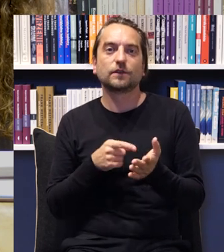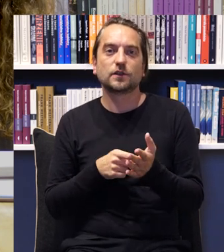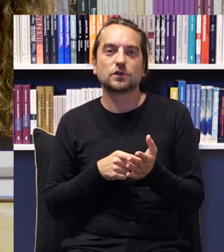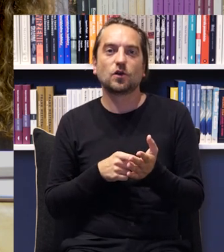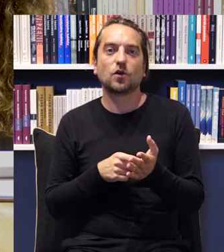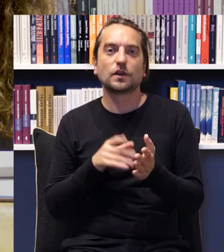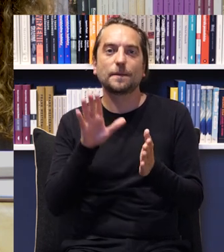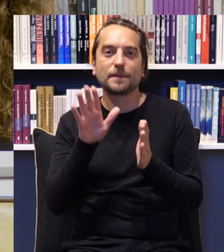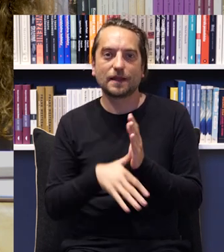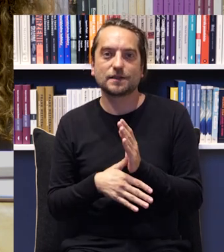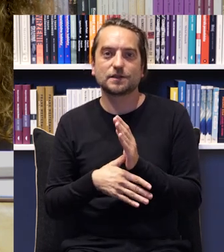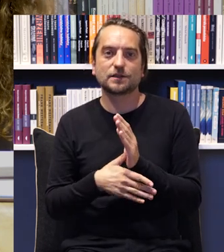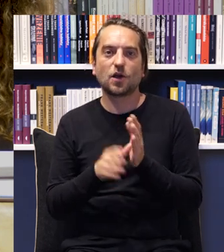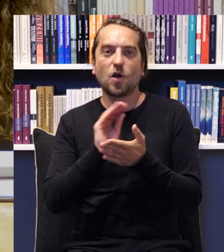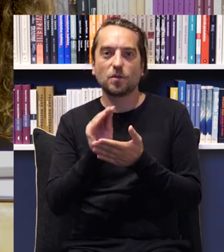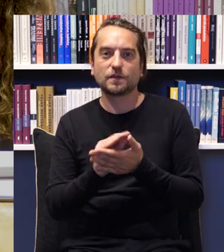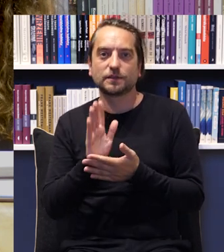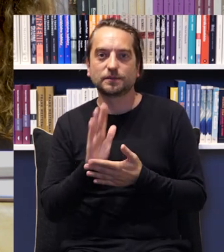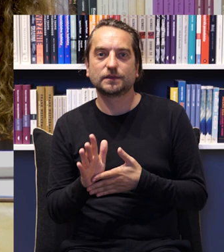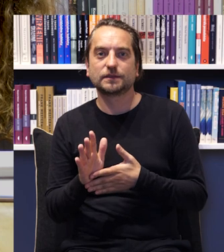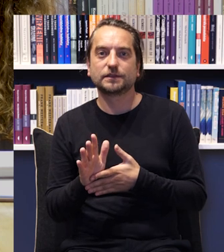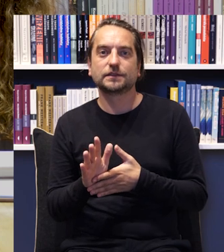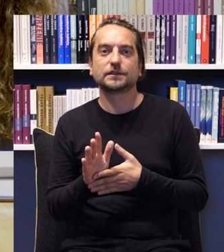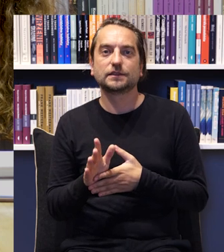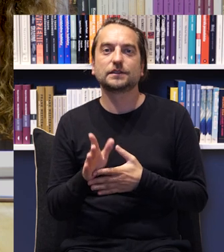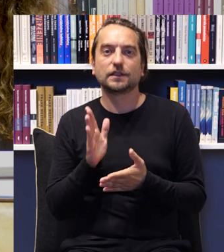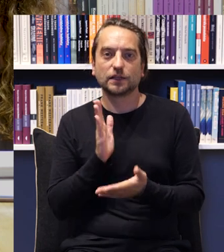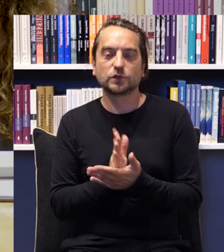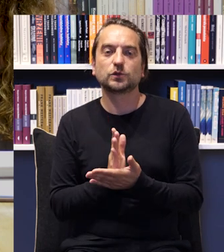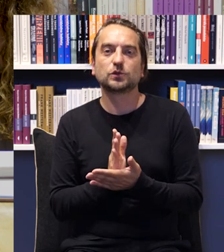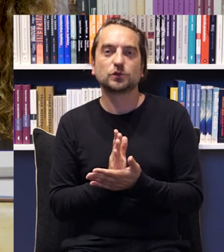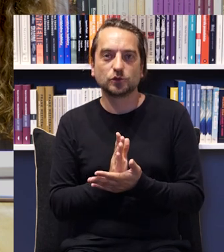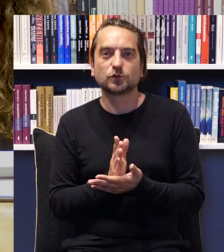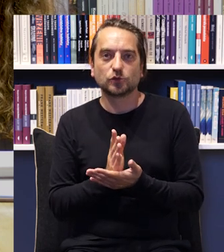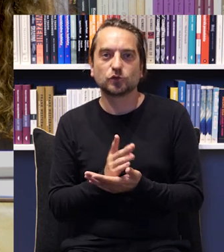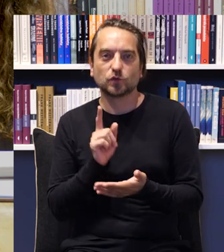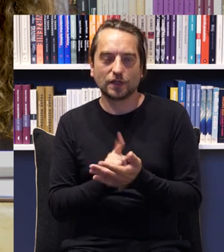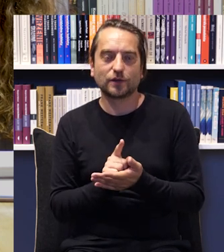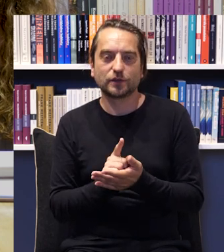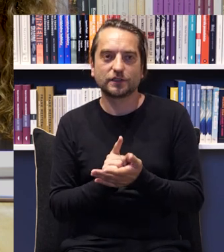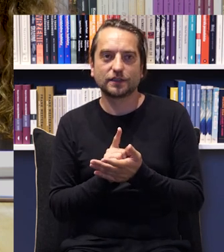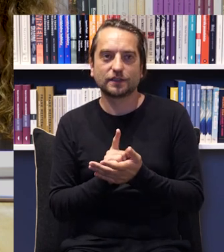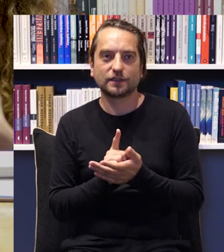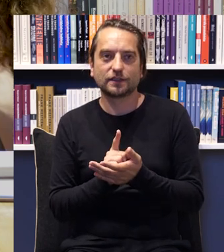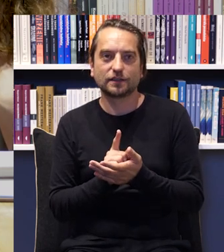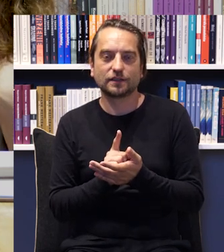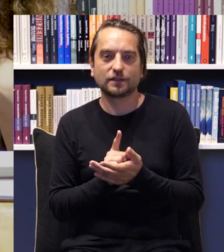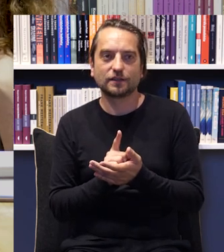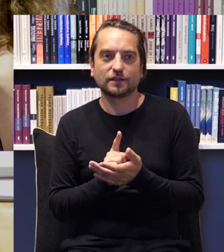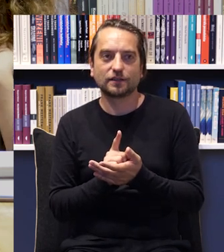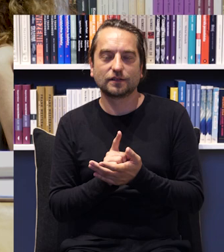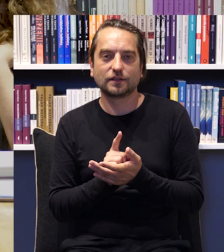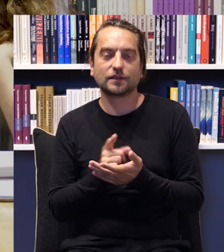opisywała miasto. No jakby jak już poszłam w tym kierunku, no to rzeczywiście wyszło, że to jest coś, co ja po